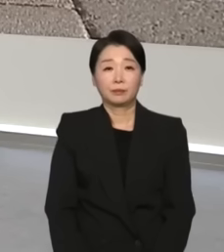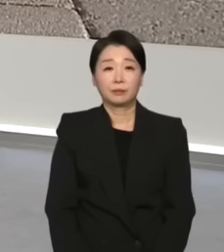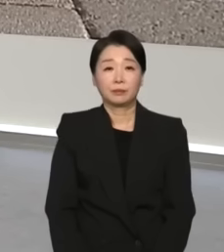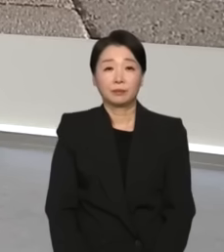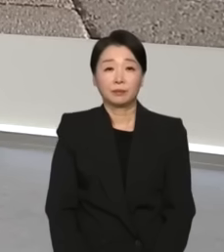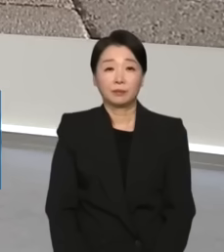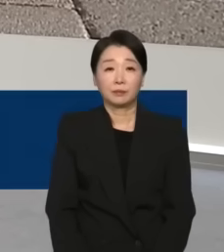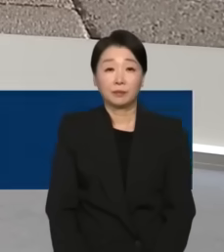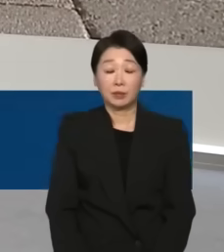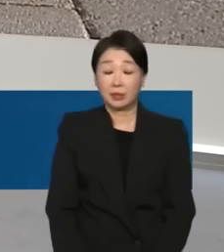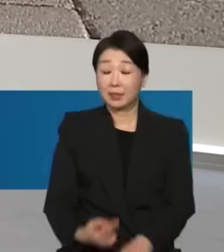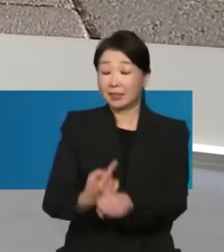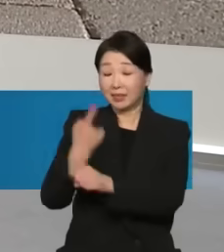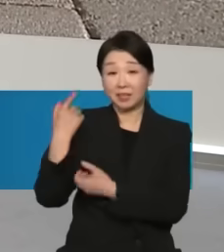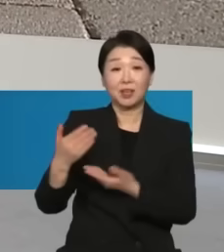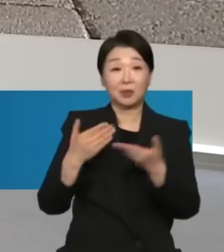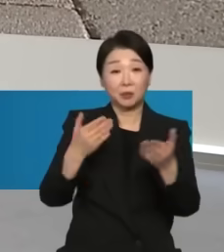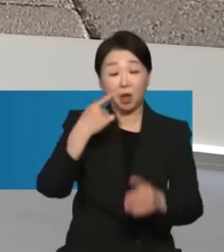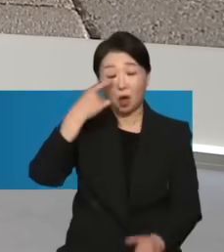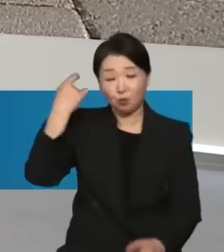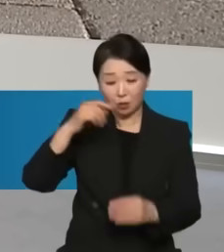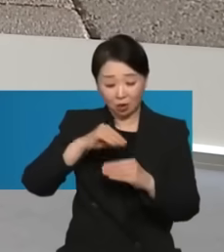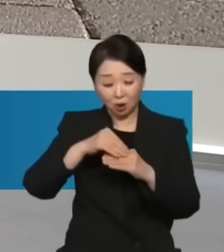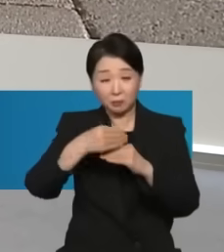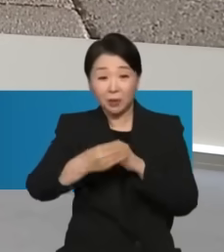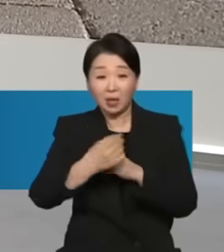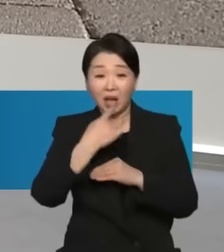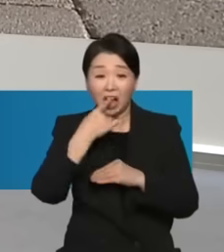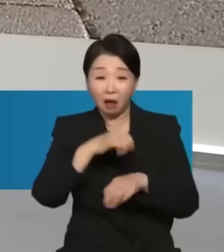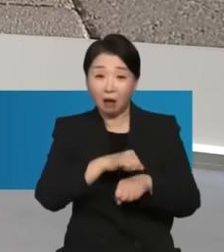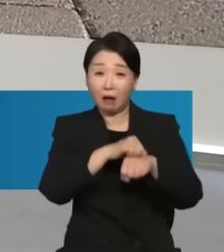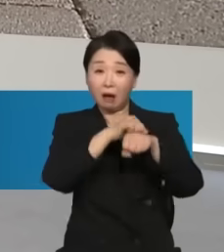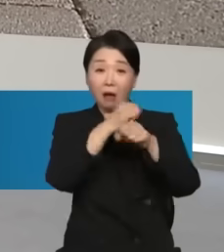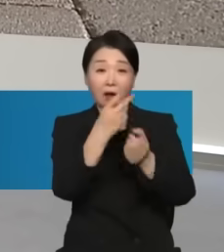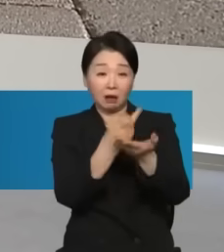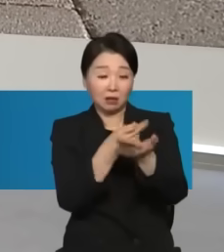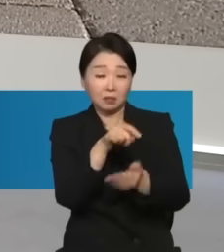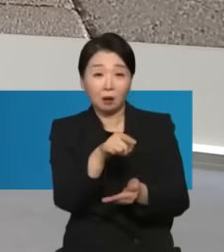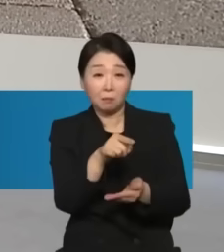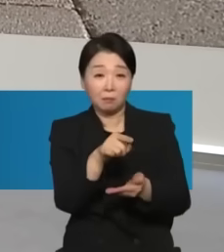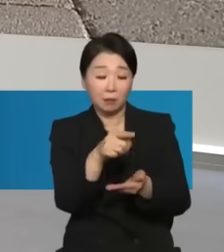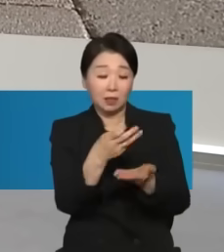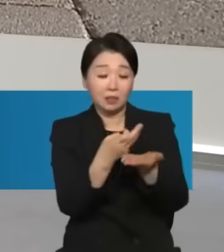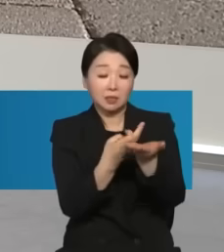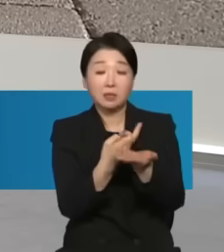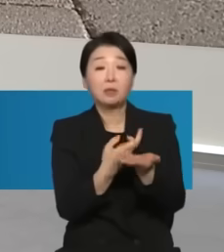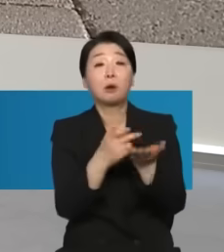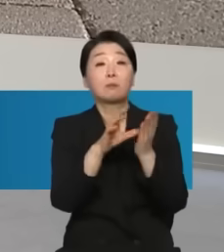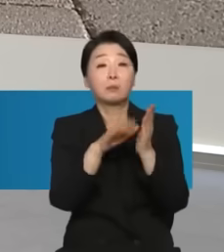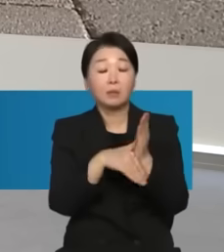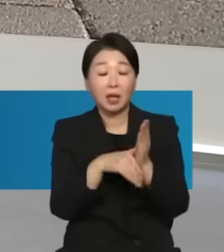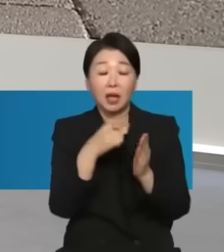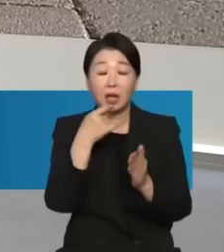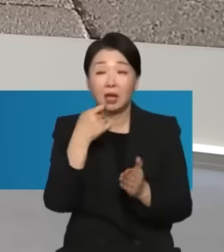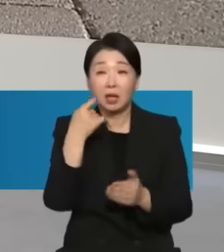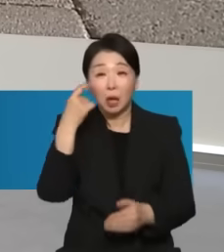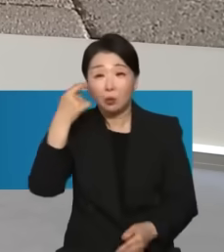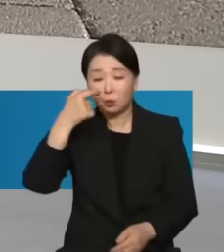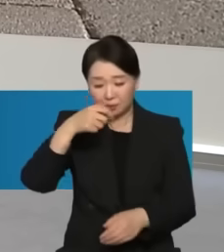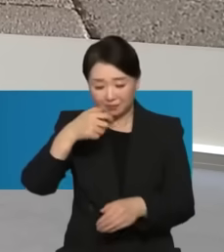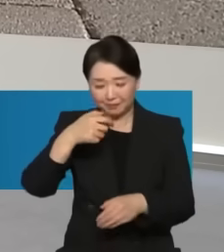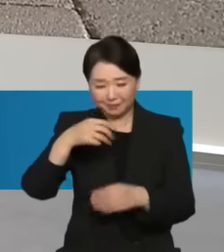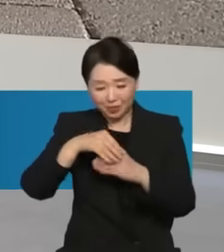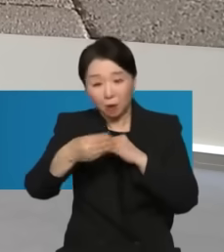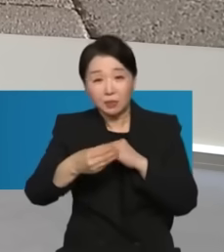지난해 저희가 전해드린 굴껍데기에 허옇게 덮인 섬. 이 섬에서 한 해에 나오는 굴껍데기는 약 30만 톤